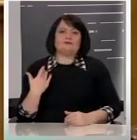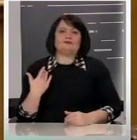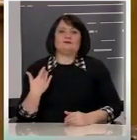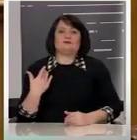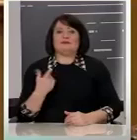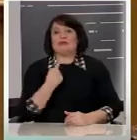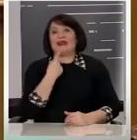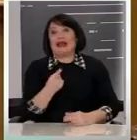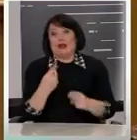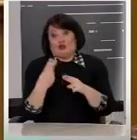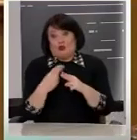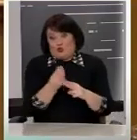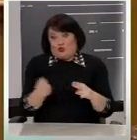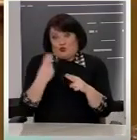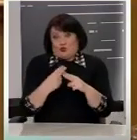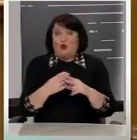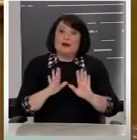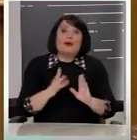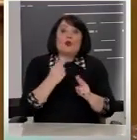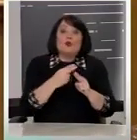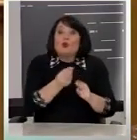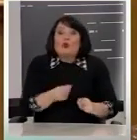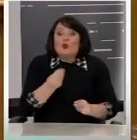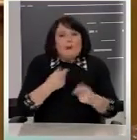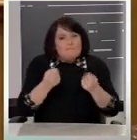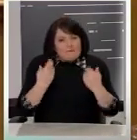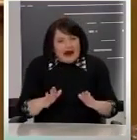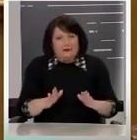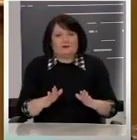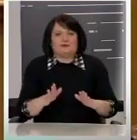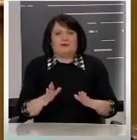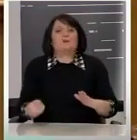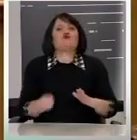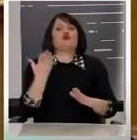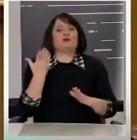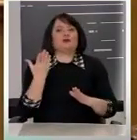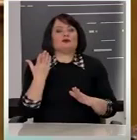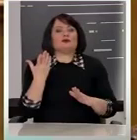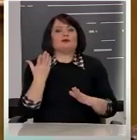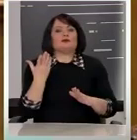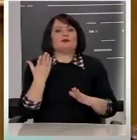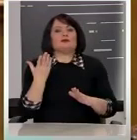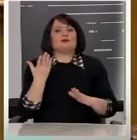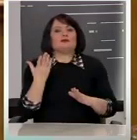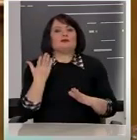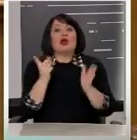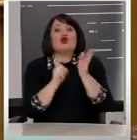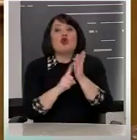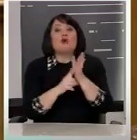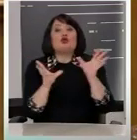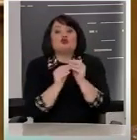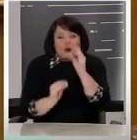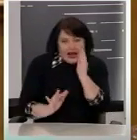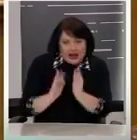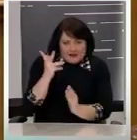ότι αυτό είναι το πιο σημαντικό. Το πιο σημαντικό είναι αυτό που έχει γίνει με το νέο αναπτυξιακό νόμο,